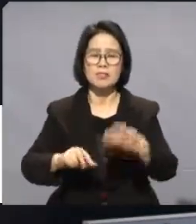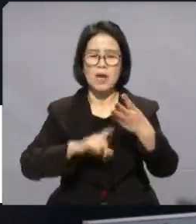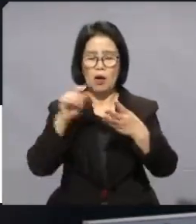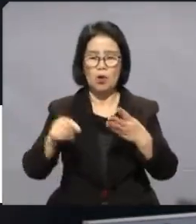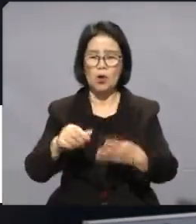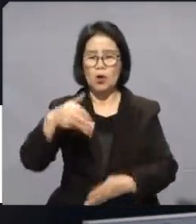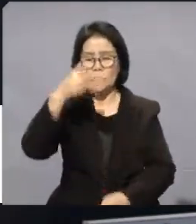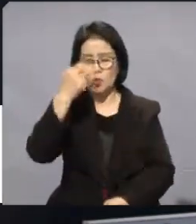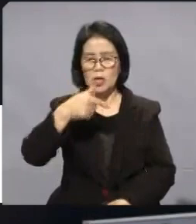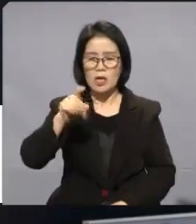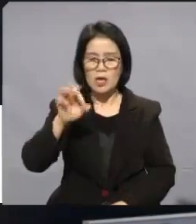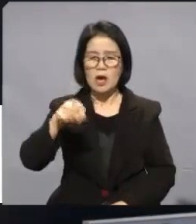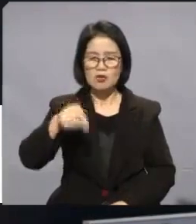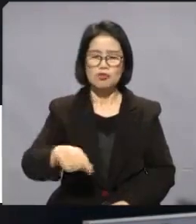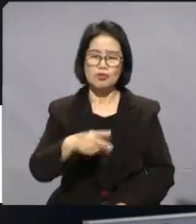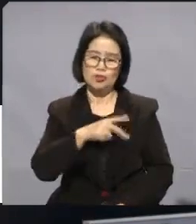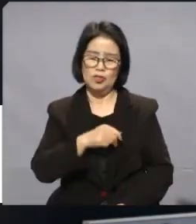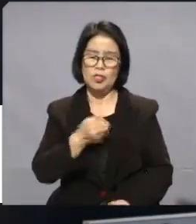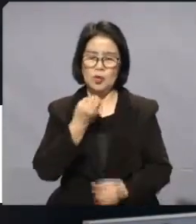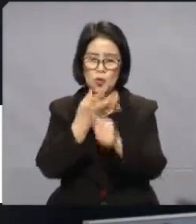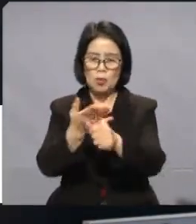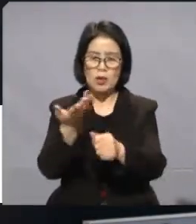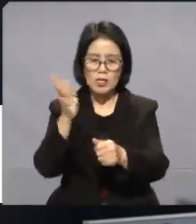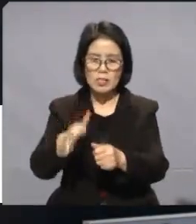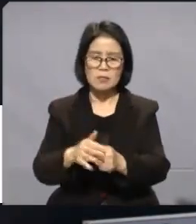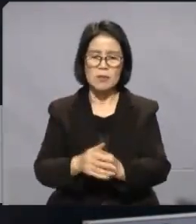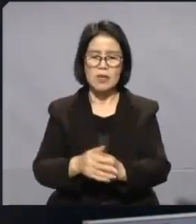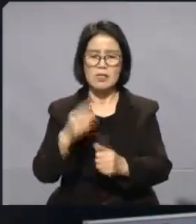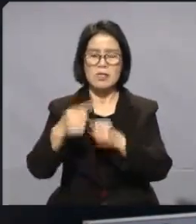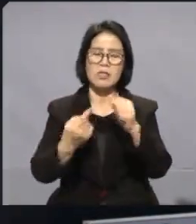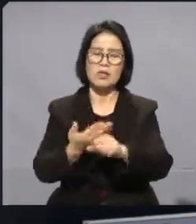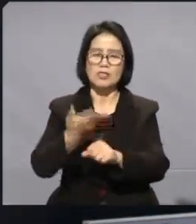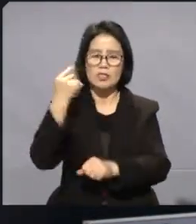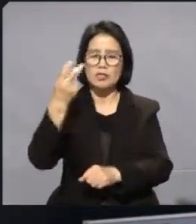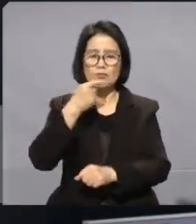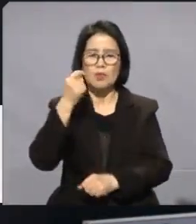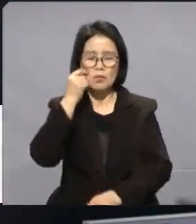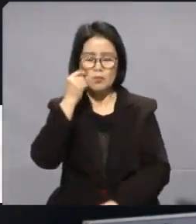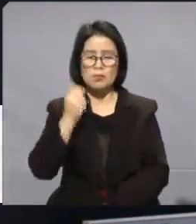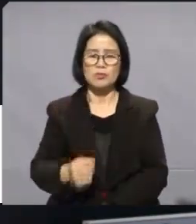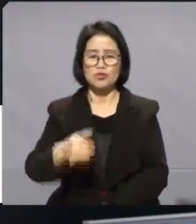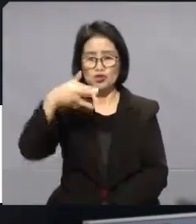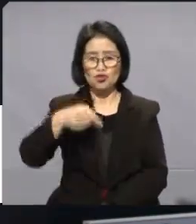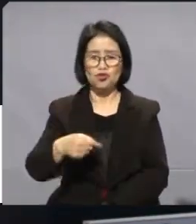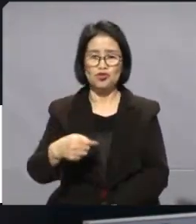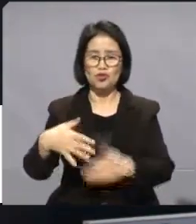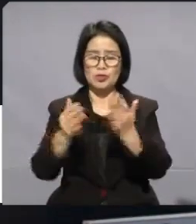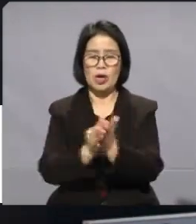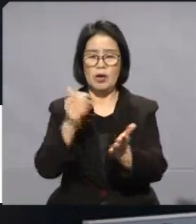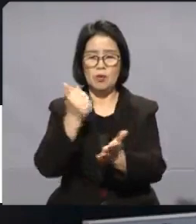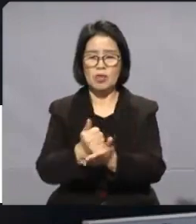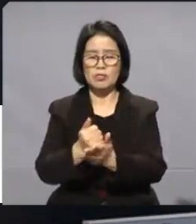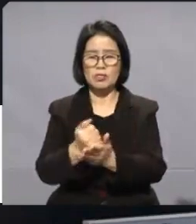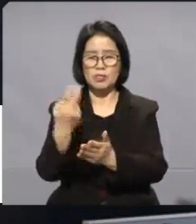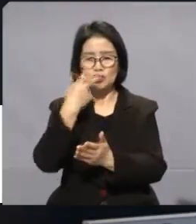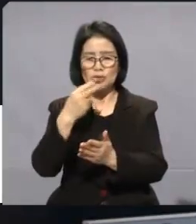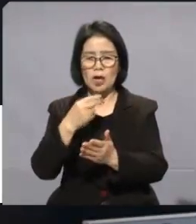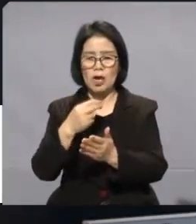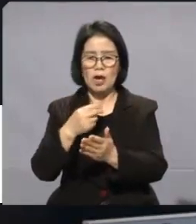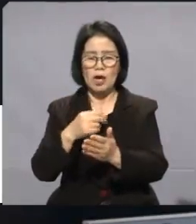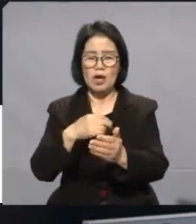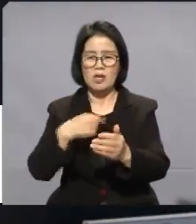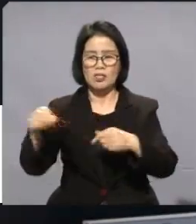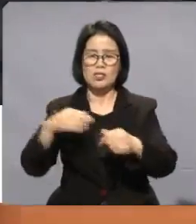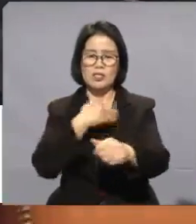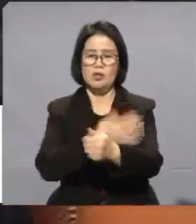의원이 고발을 했지만 추미애 장관이 이상 수사를 못 했잖아요. 추미애 장관이 검찰총장의 수사 지휘권을 배제하는